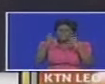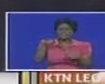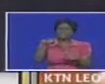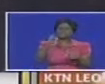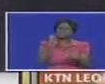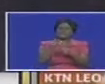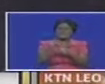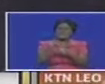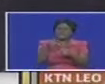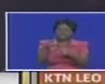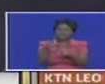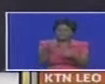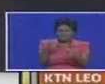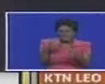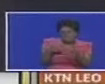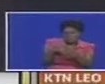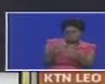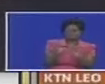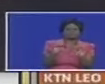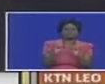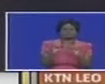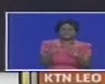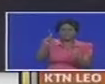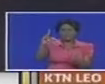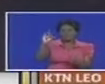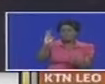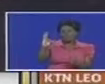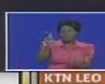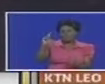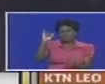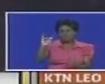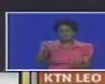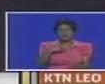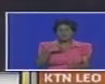inayowafanya wasikaribiane na majirani. Lofti Matambo na taarifa kamili.